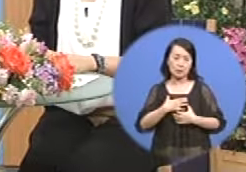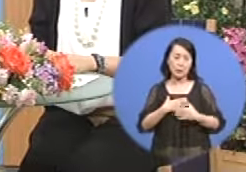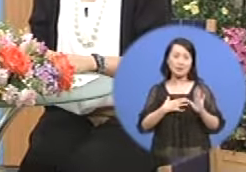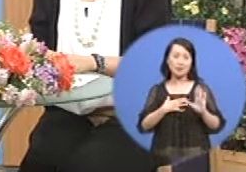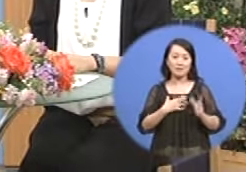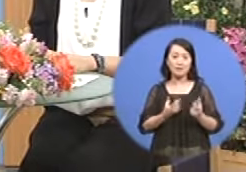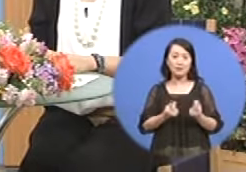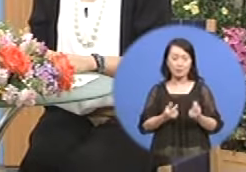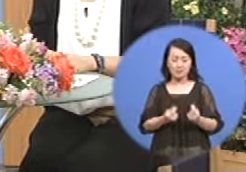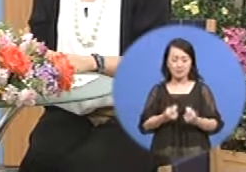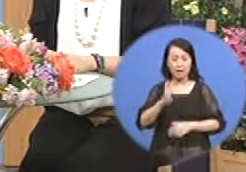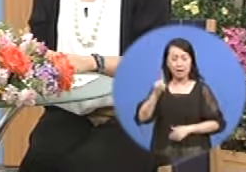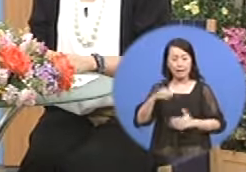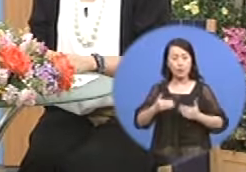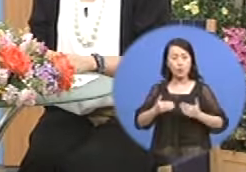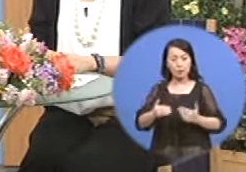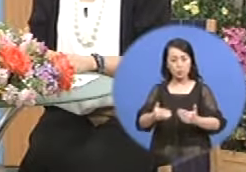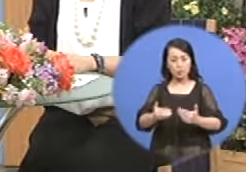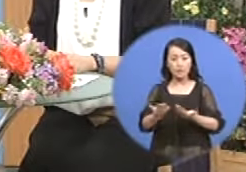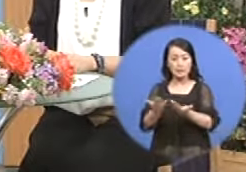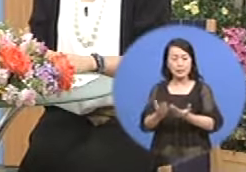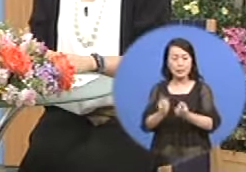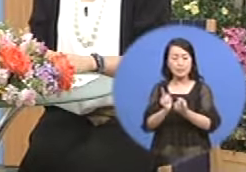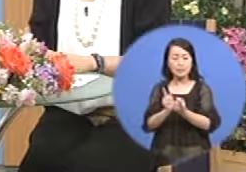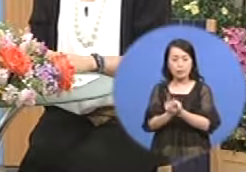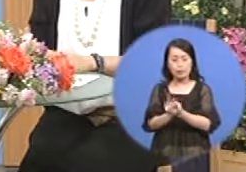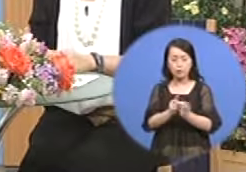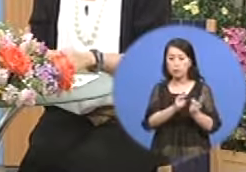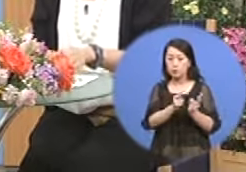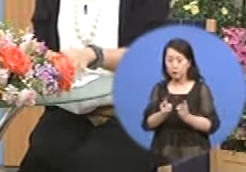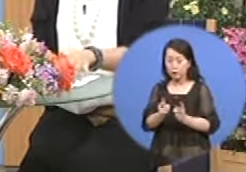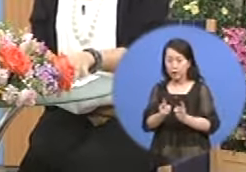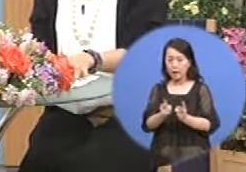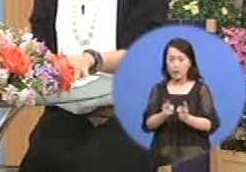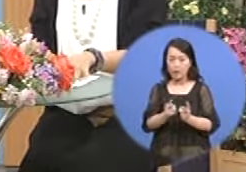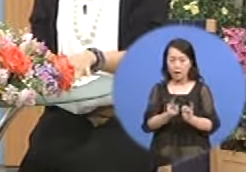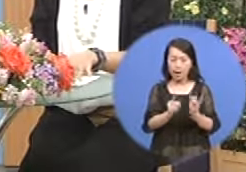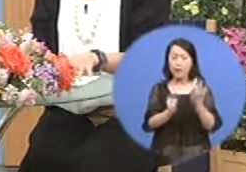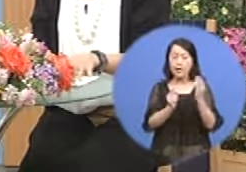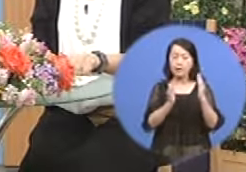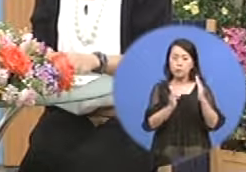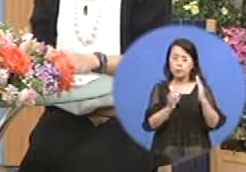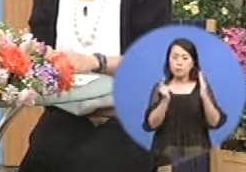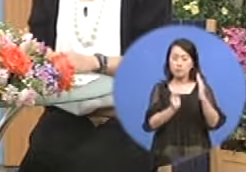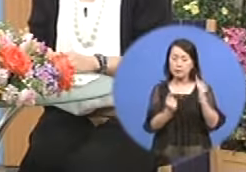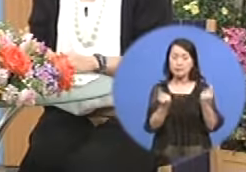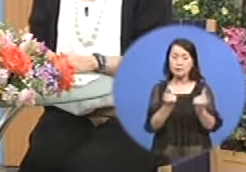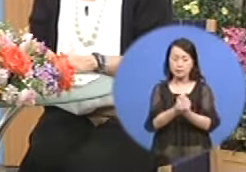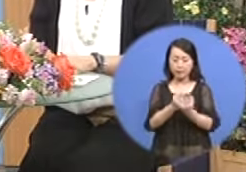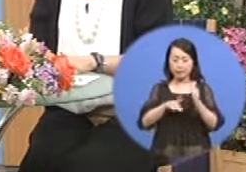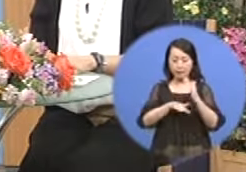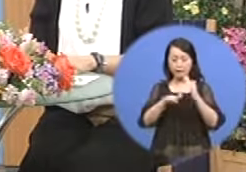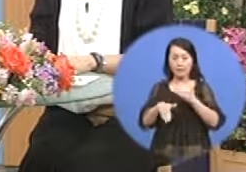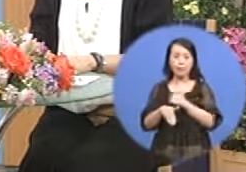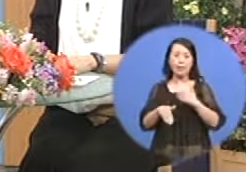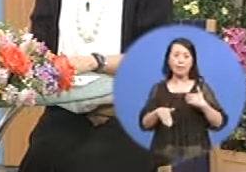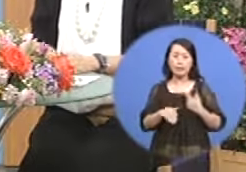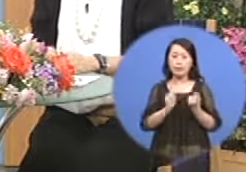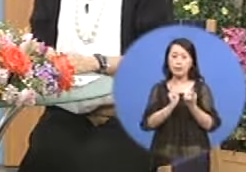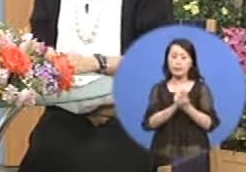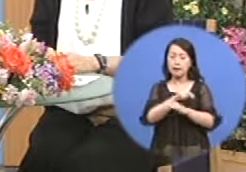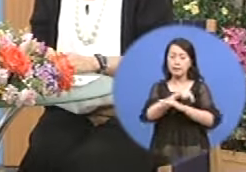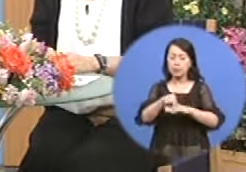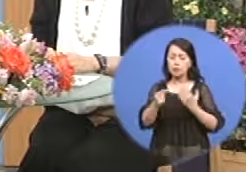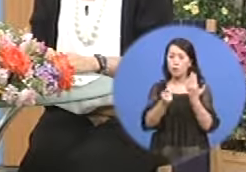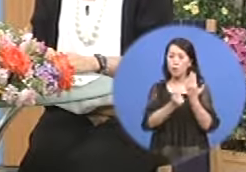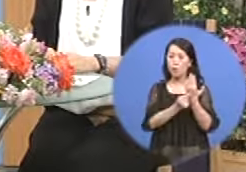県の推進する地震に対する備えや対策のほか、住宅耐震化など家庭でできる地震対策のポイント